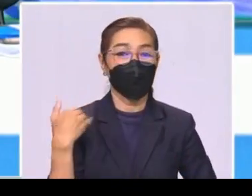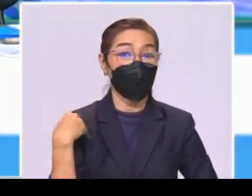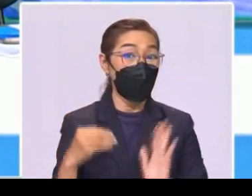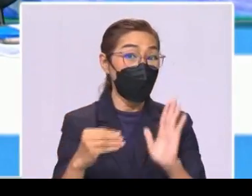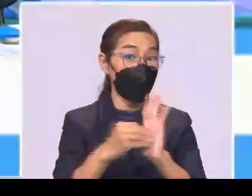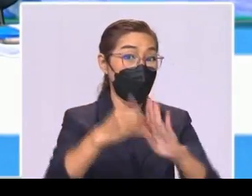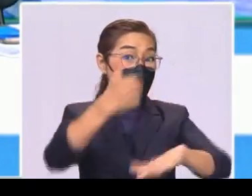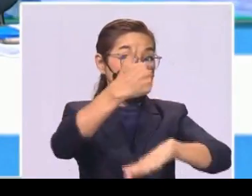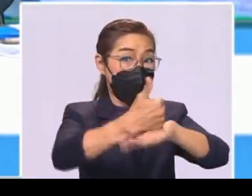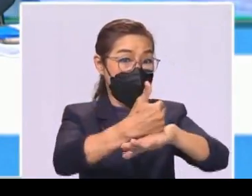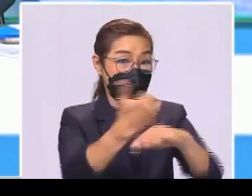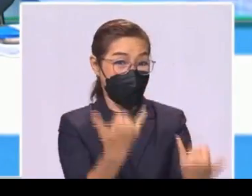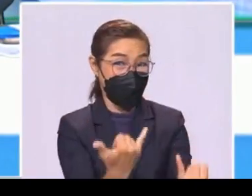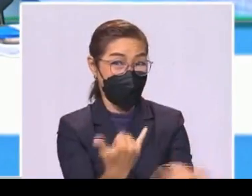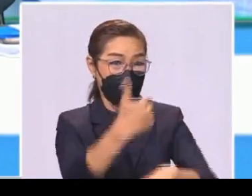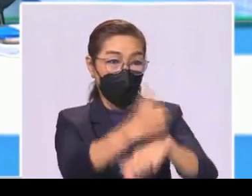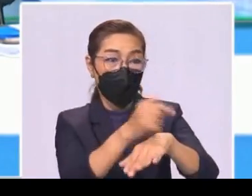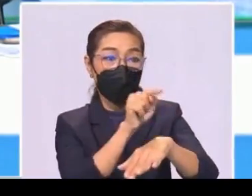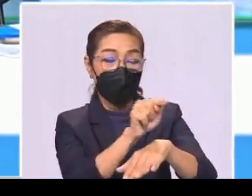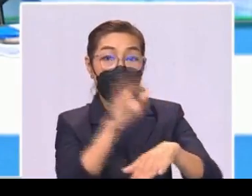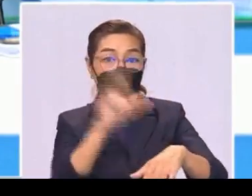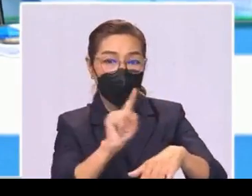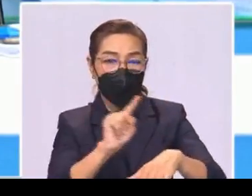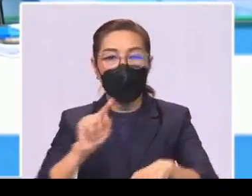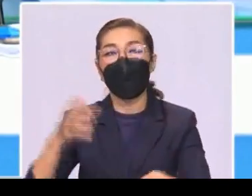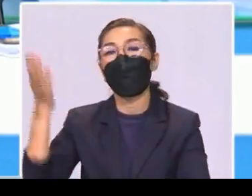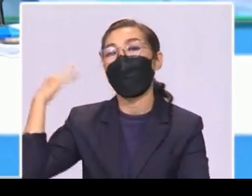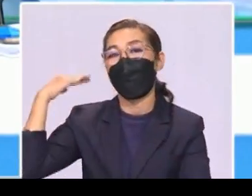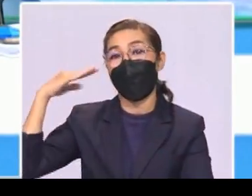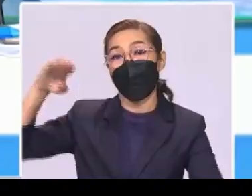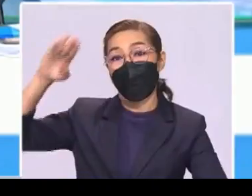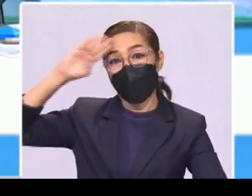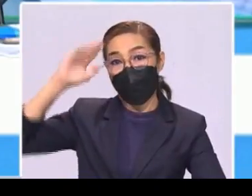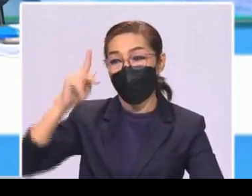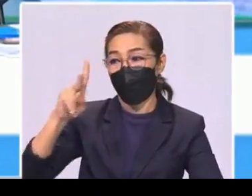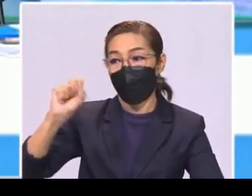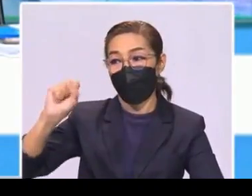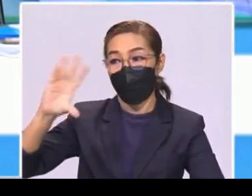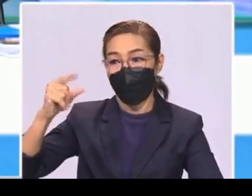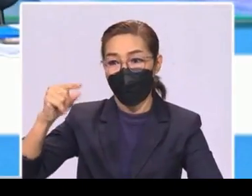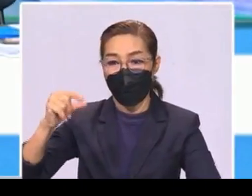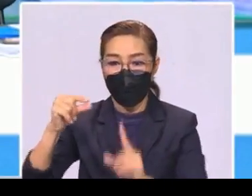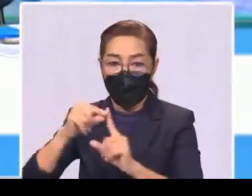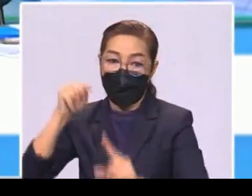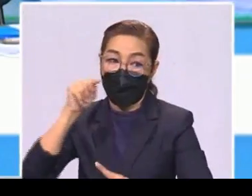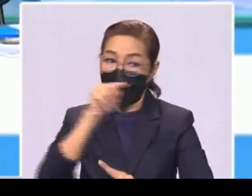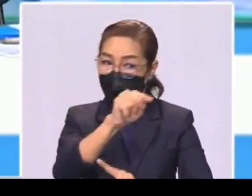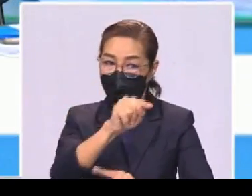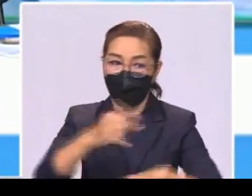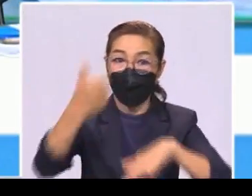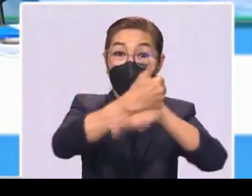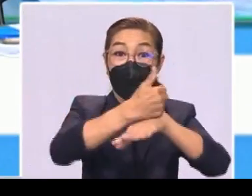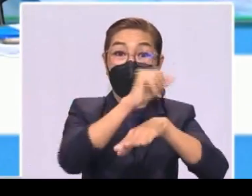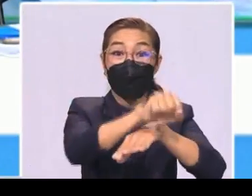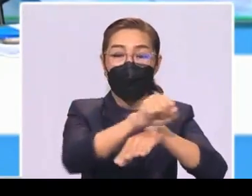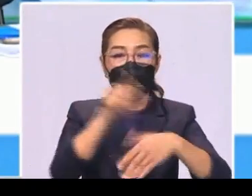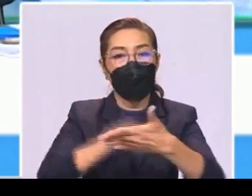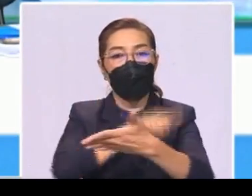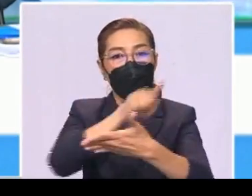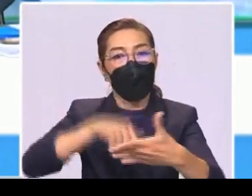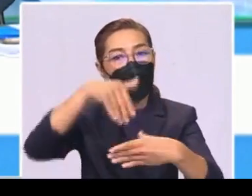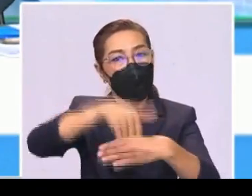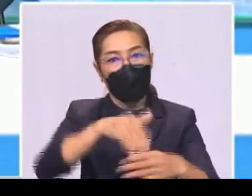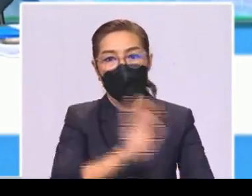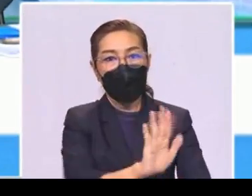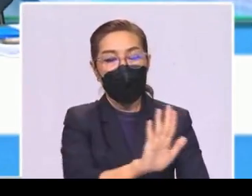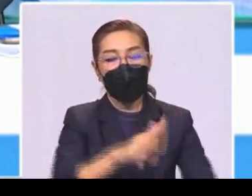กทมคนปัจจุบันเนี่ยมาโดยคำสั่งคสชไงอืมท่านอัศวินขวัญเมืองไม่ได้มาจากการเลือกตั้งไงค่ะคนกรุงเทพมหานครก็มี